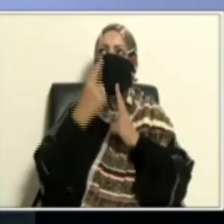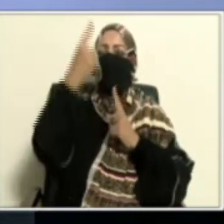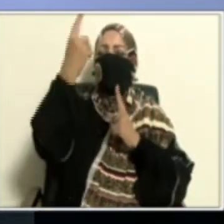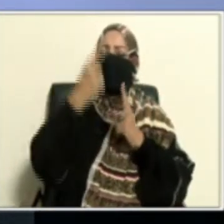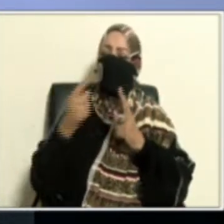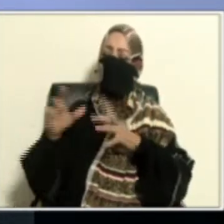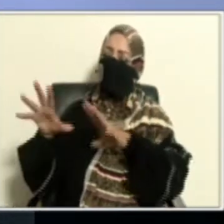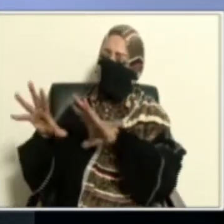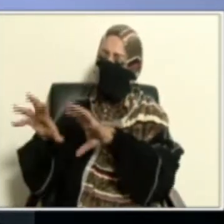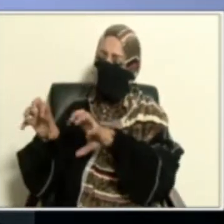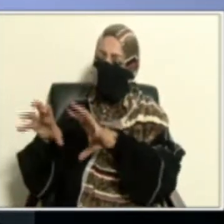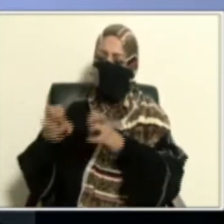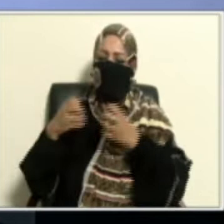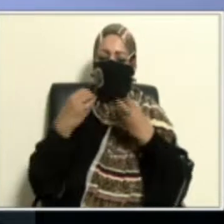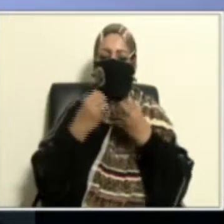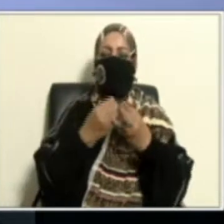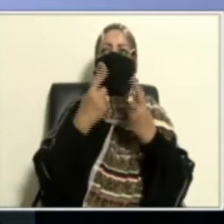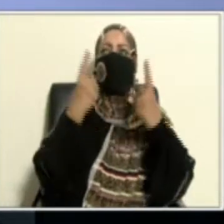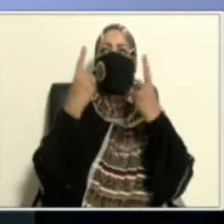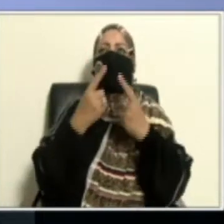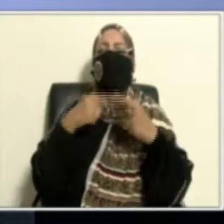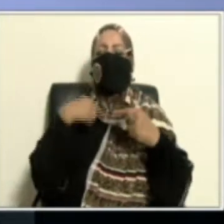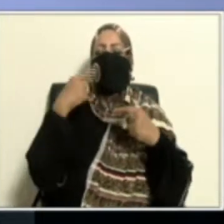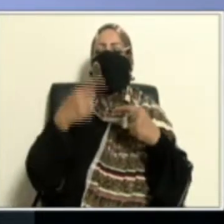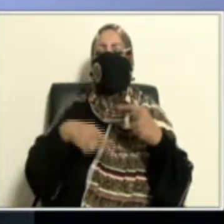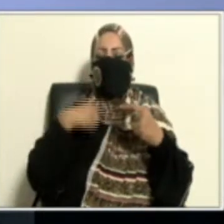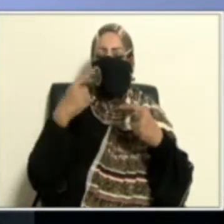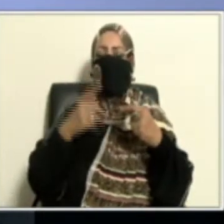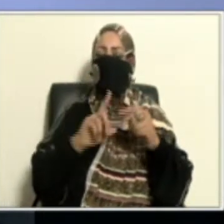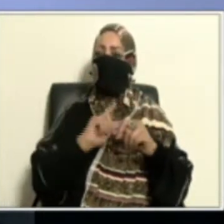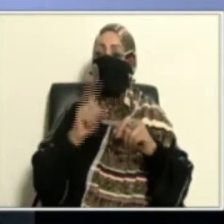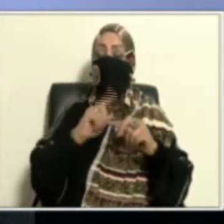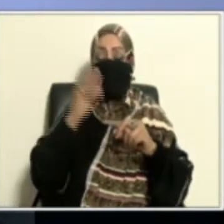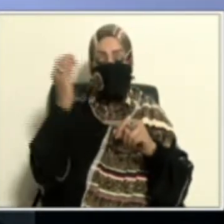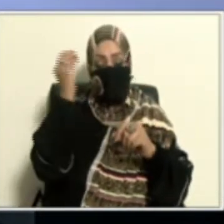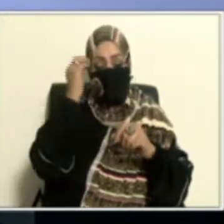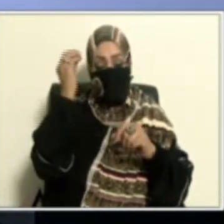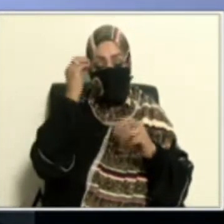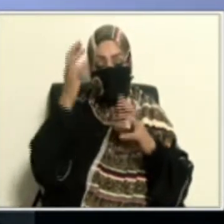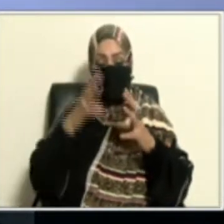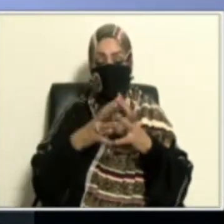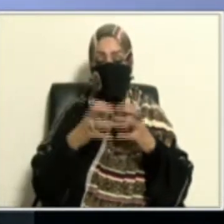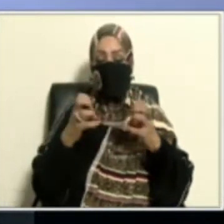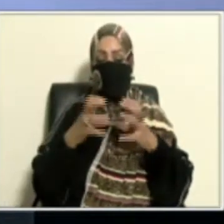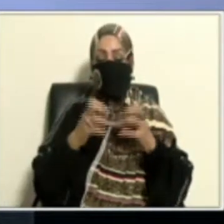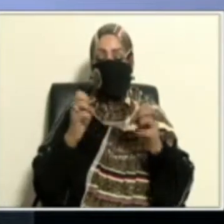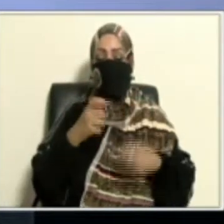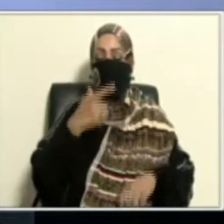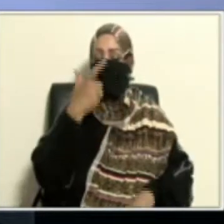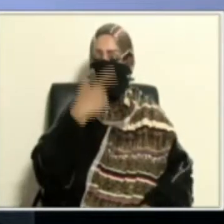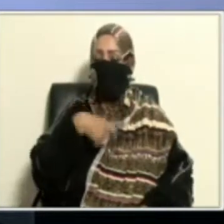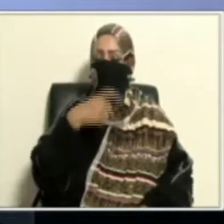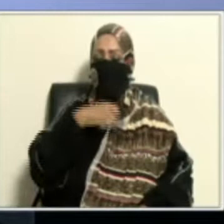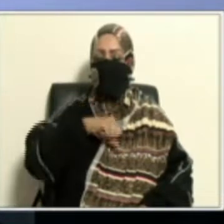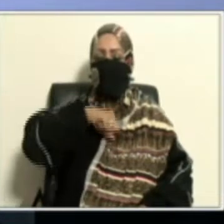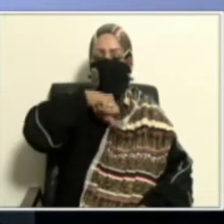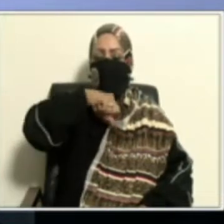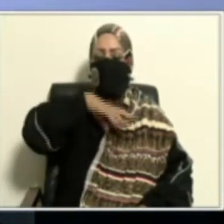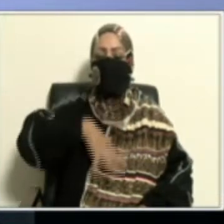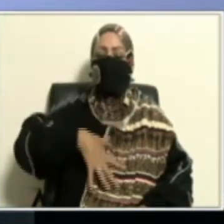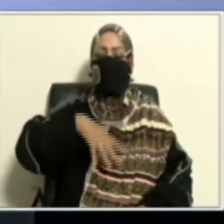الاحاديث باش نقدر نميز ما بين الاحاديث القدسي والاحاديث الشافعي ونحدده، لان الجانب هذا نشوف فيها مهم